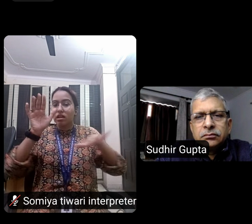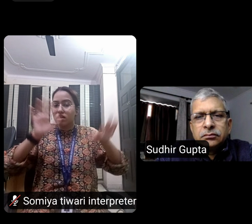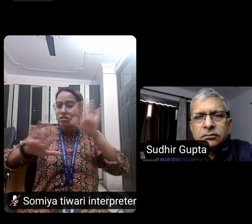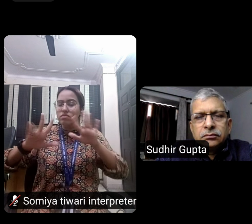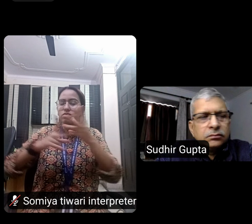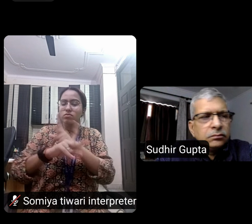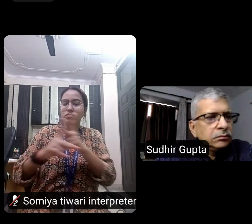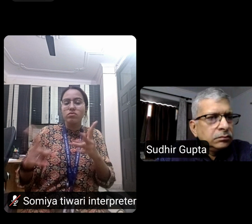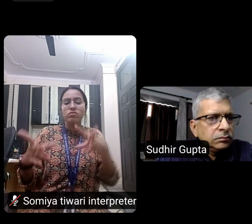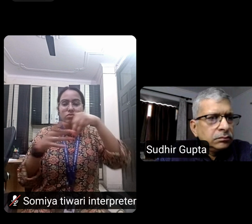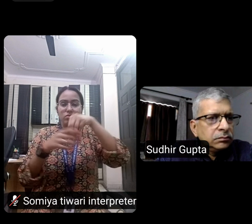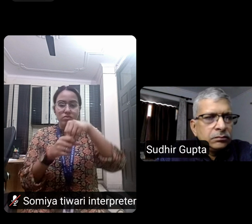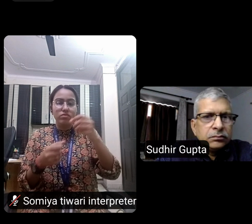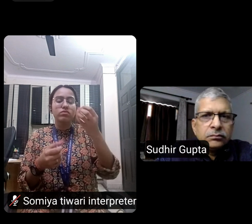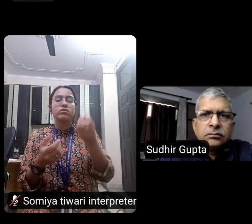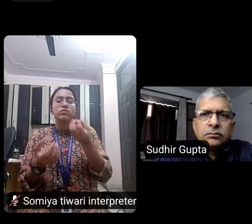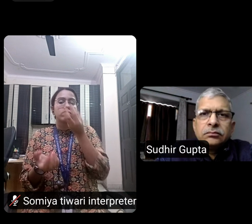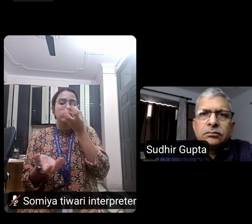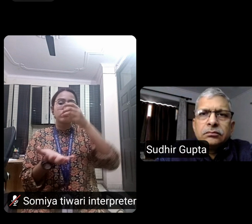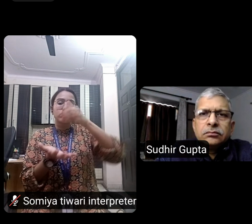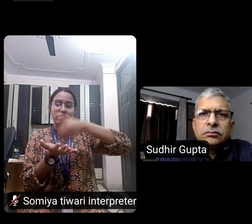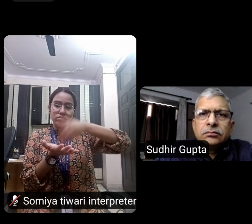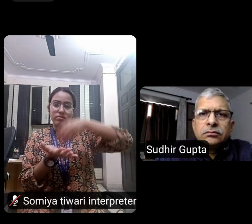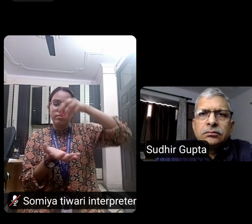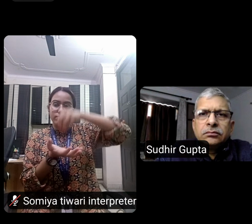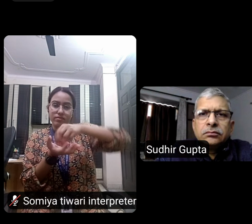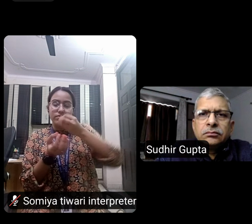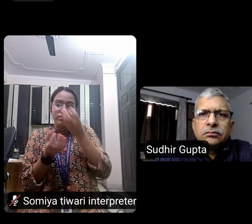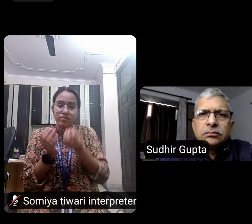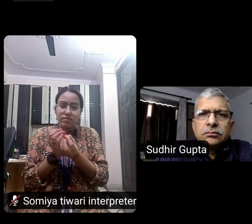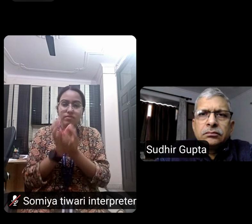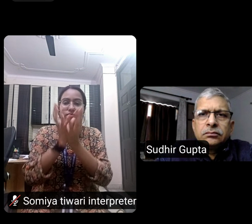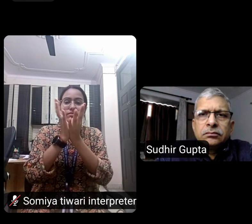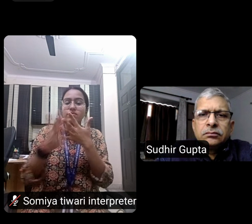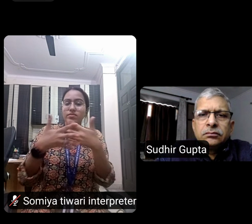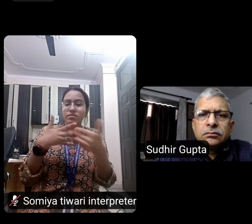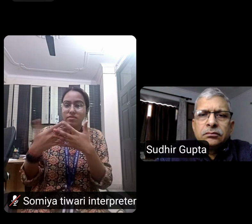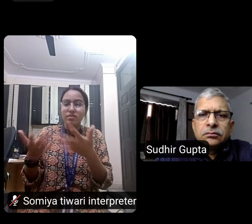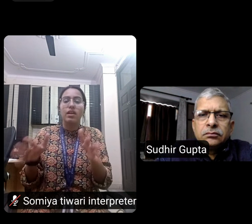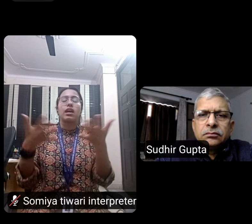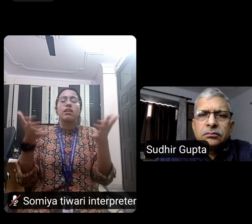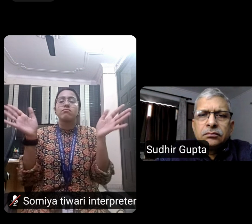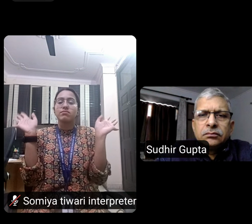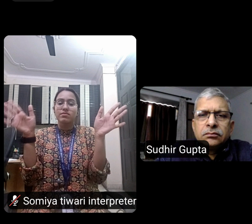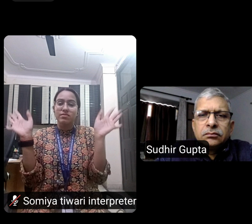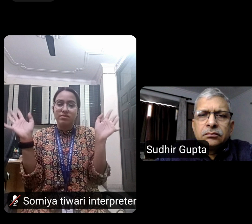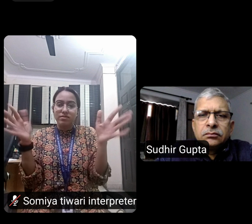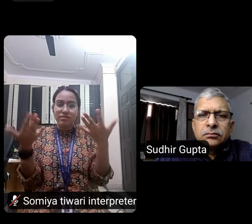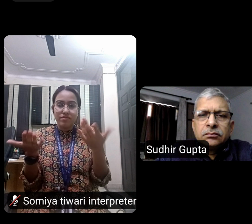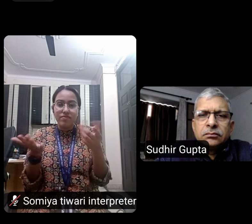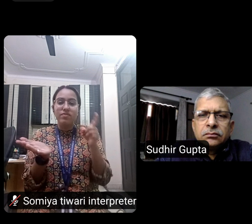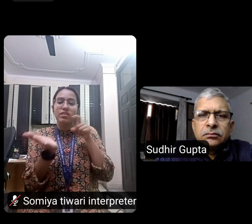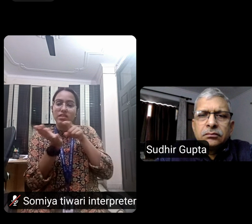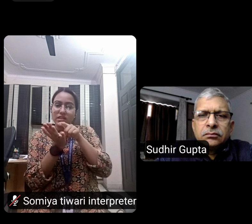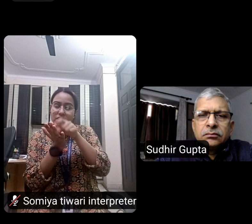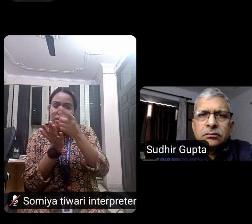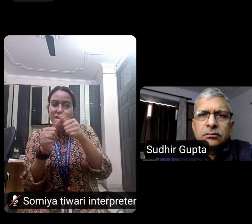वो करवाइए, गार्डनिंग जो बच्चों को तितली दिखाइए, एंट दिखाइए,